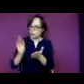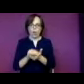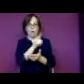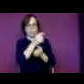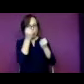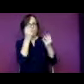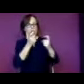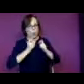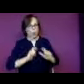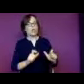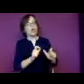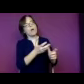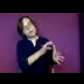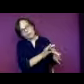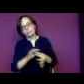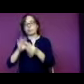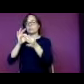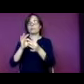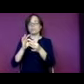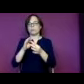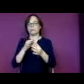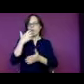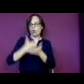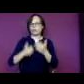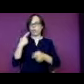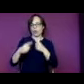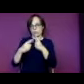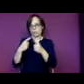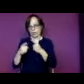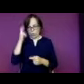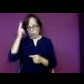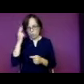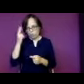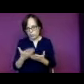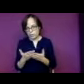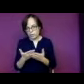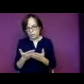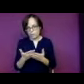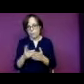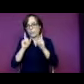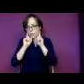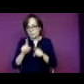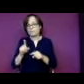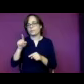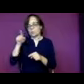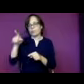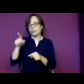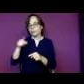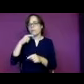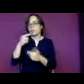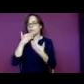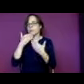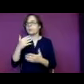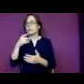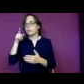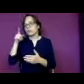do Polski Ludowej jako narzędzia politycznego i uprawiania trochę polityki i tak naprawdę decydowania o tym, co jest ludowe,